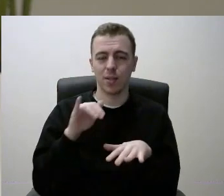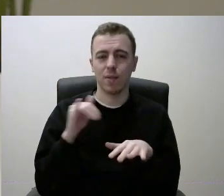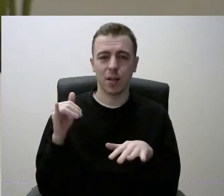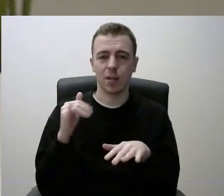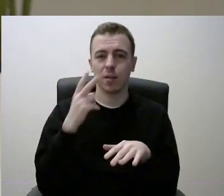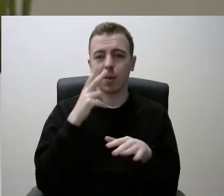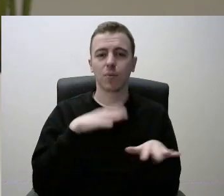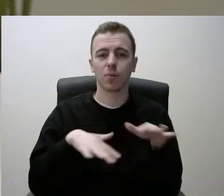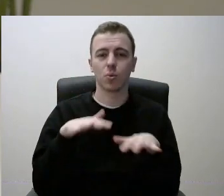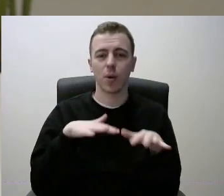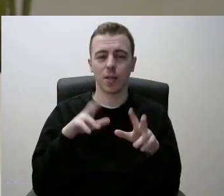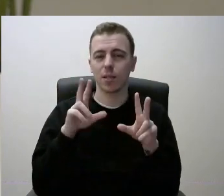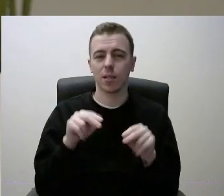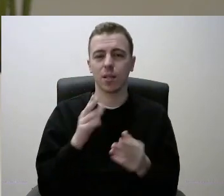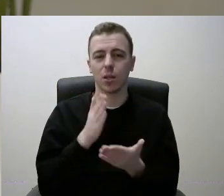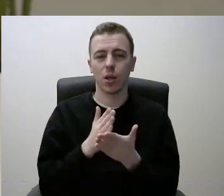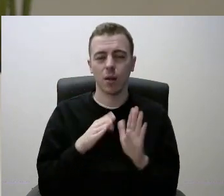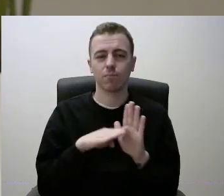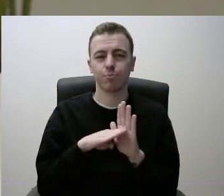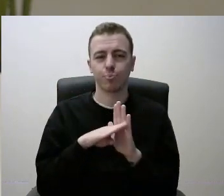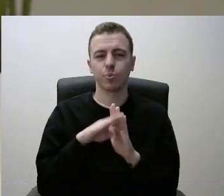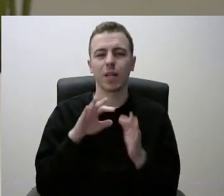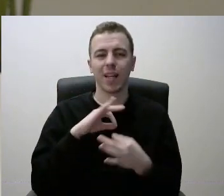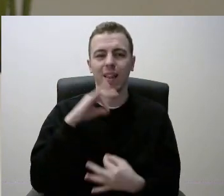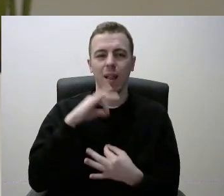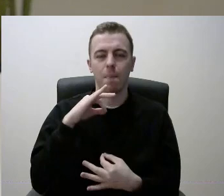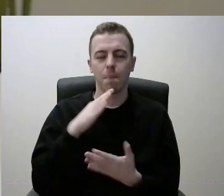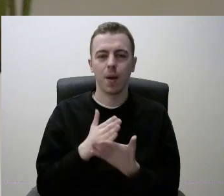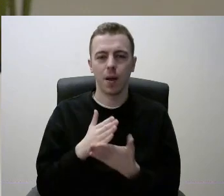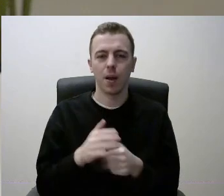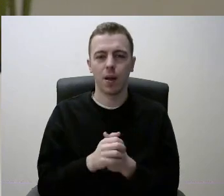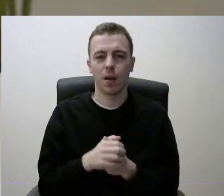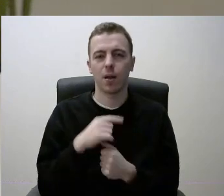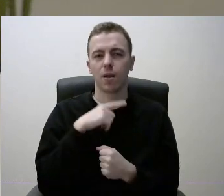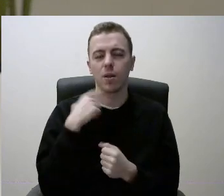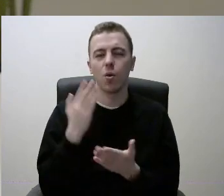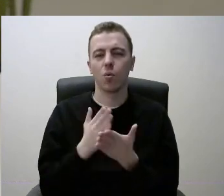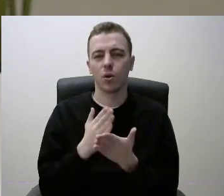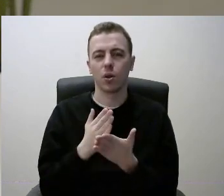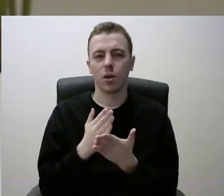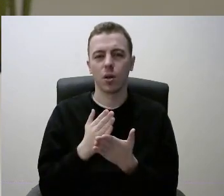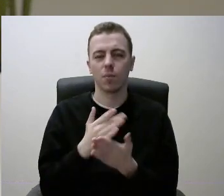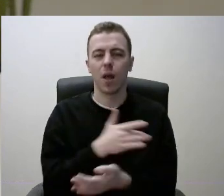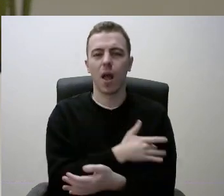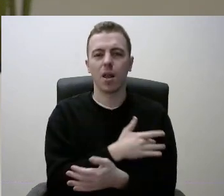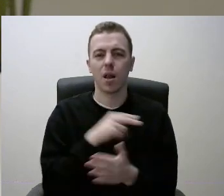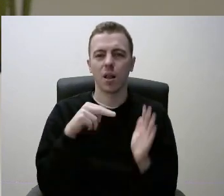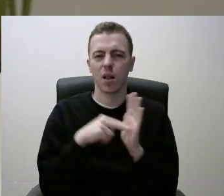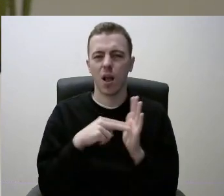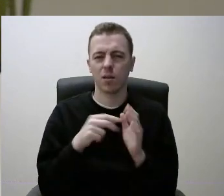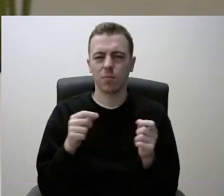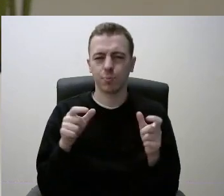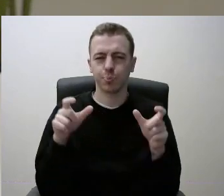yra auganti įtampa. Mes turime nežmoniškai didelius energetinius kaštus